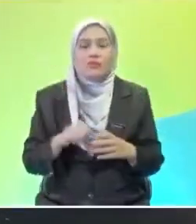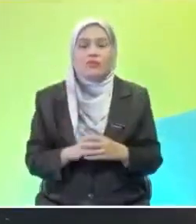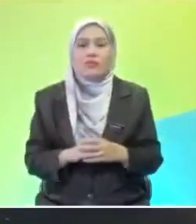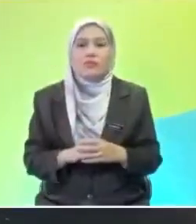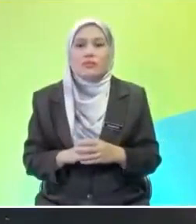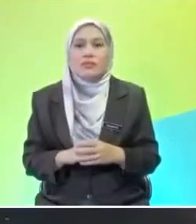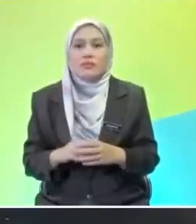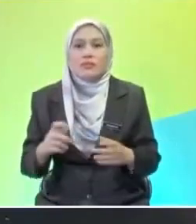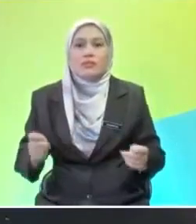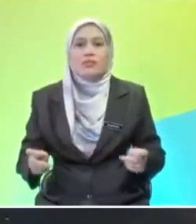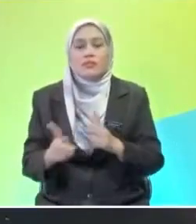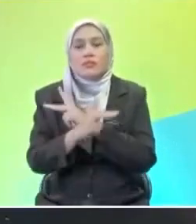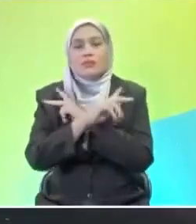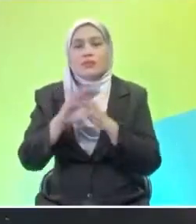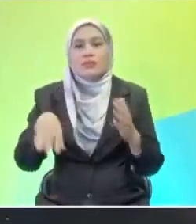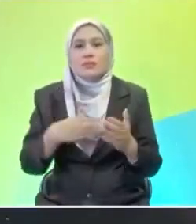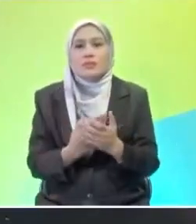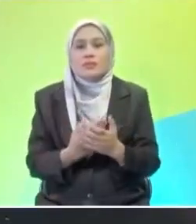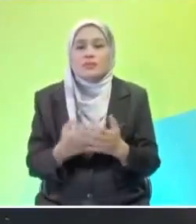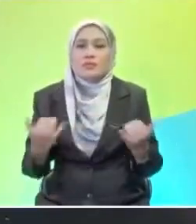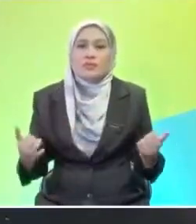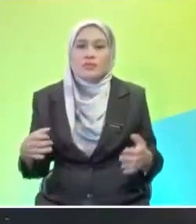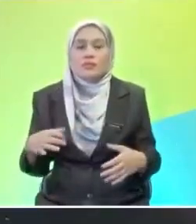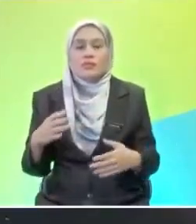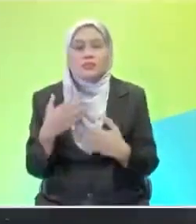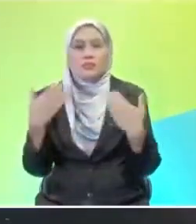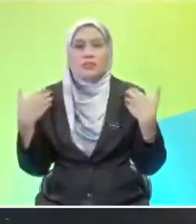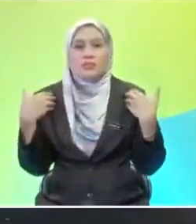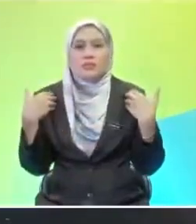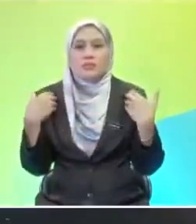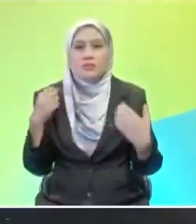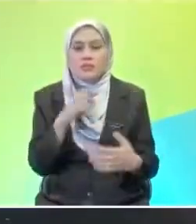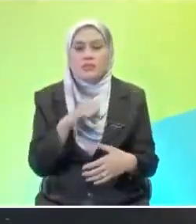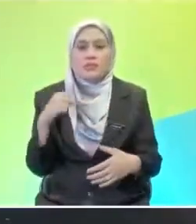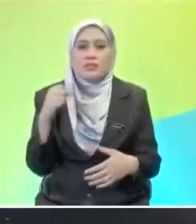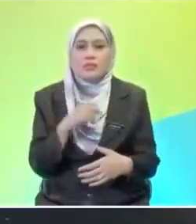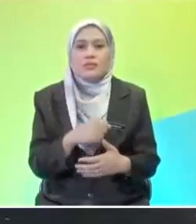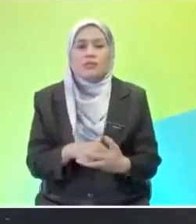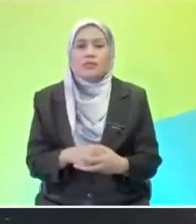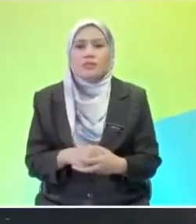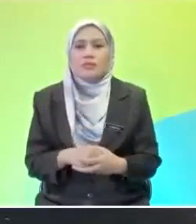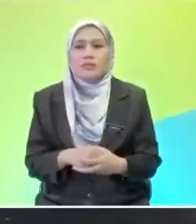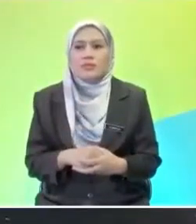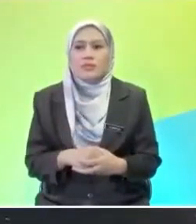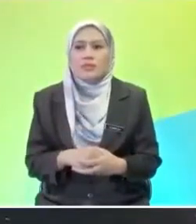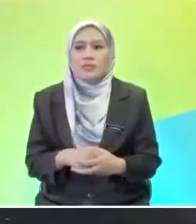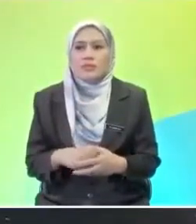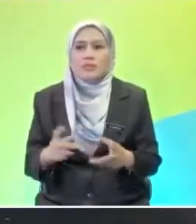Terima kasih kepada anda semua. Kita ada sedikit nyanyian ya cikgu di akhir rancangan ini. Jadi nantikan untuk kali